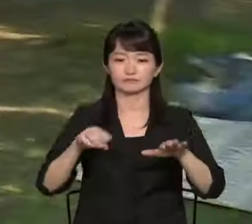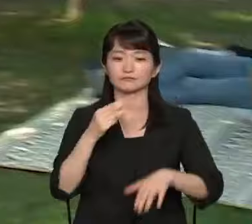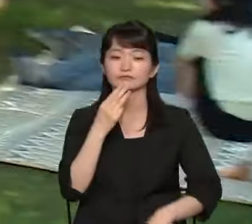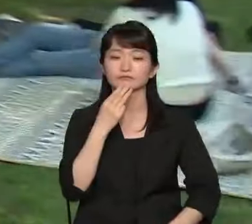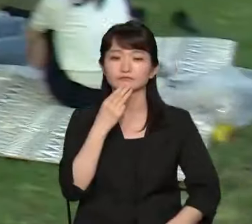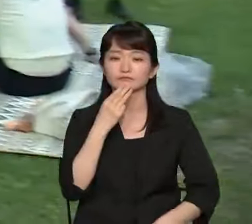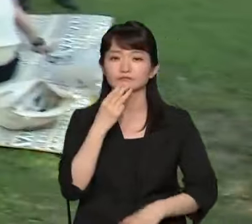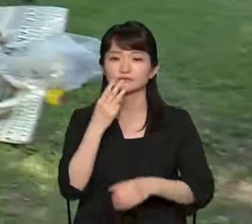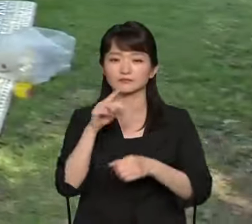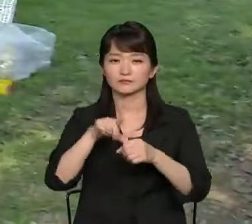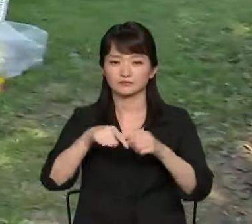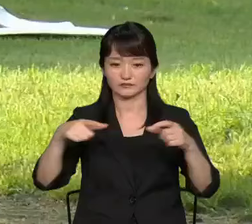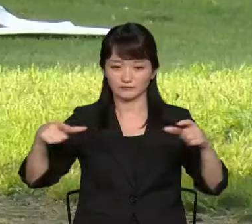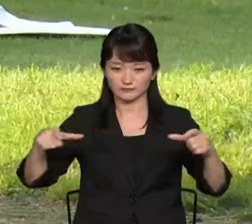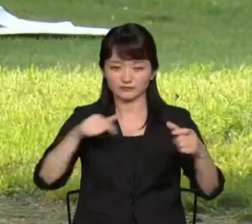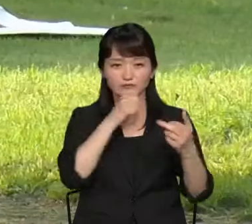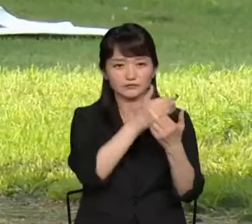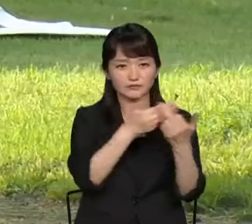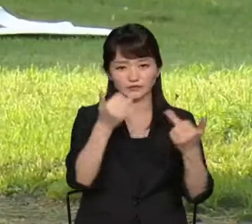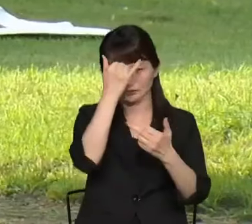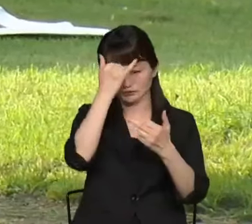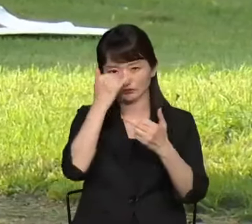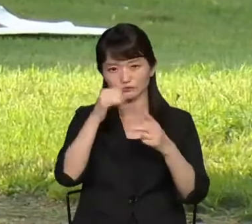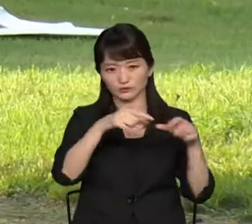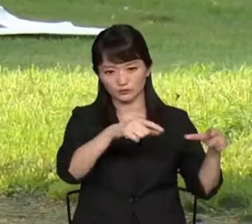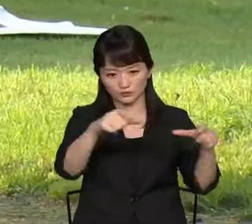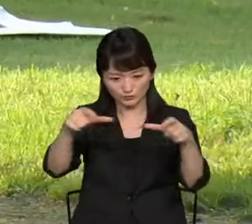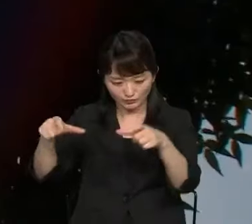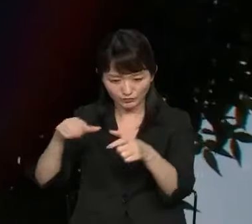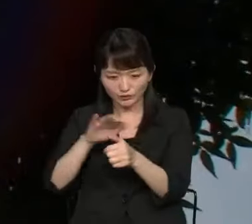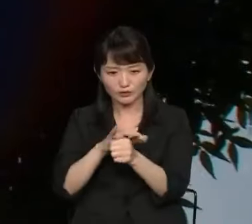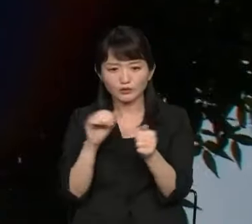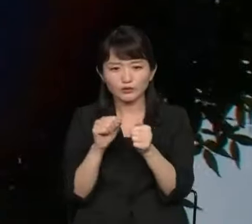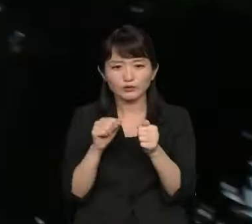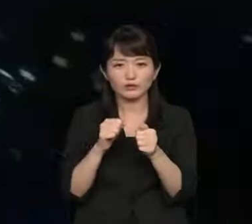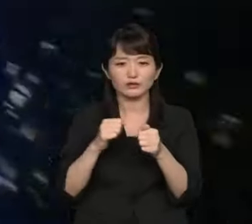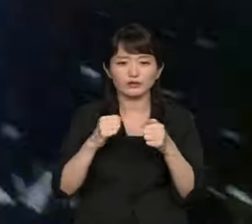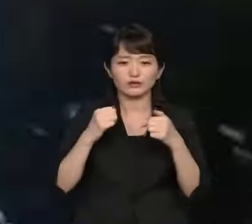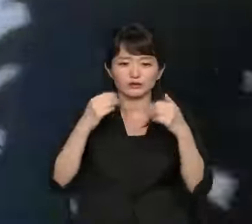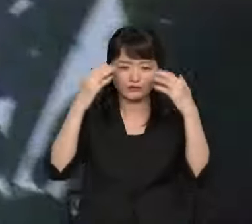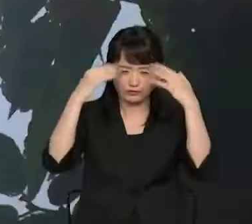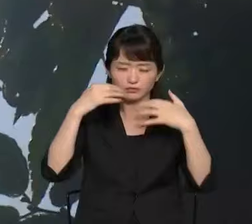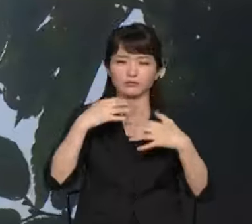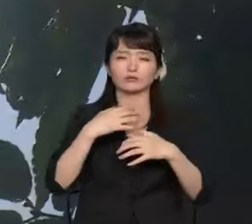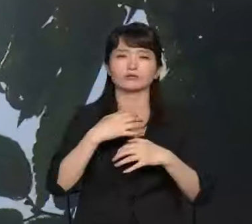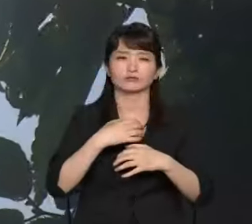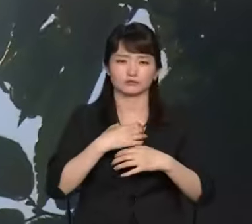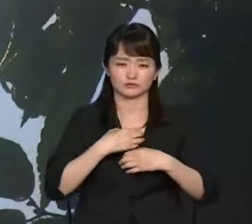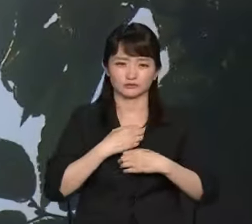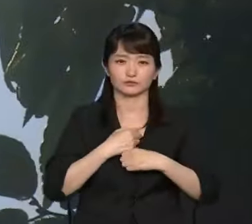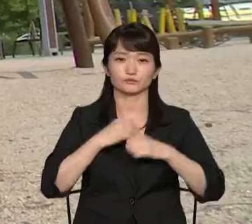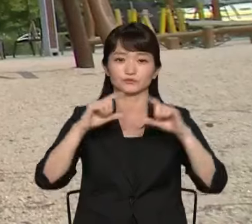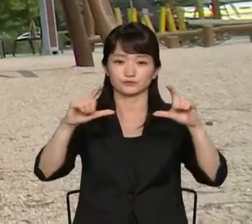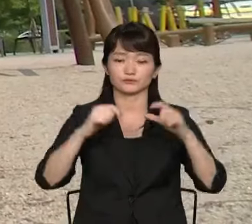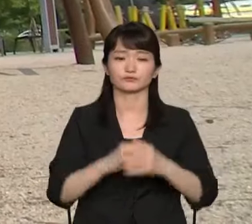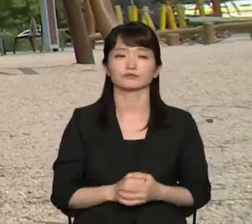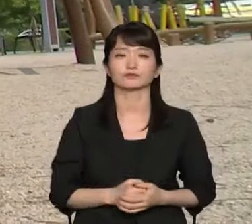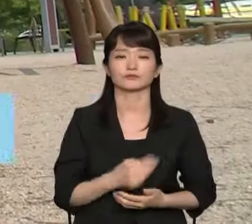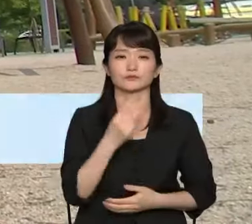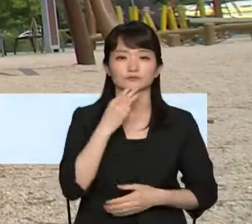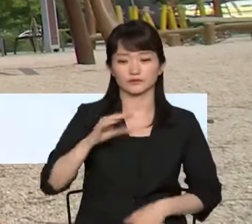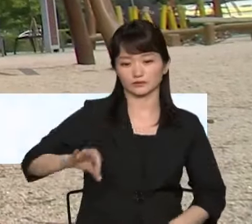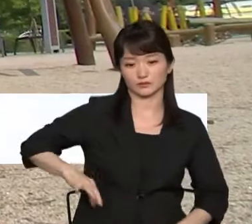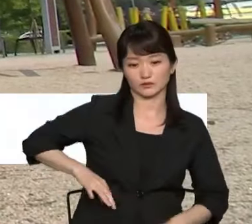등 수도권과 강원, 충청권, 일부 경북 지역에 폭염주의보가 내려졌습니다. 서울과 원주의